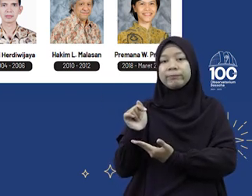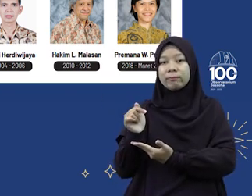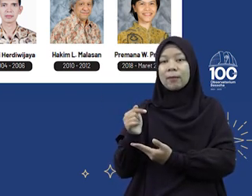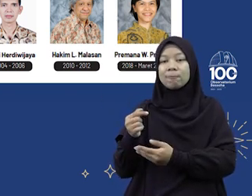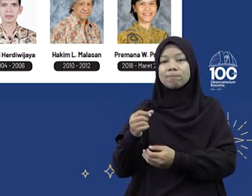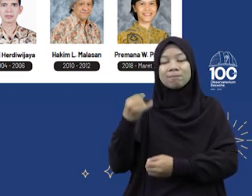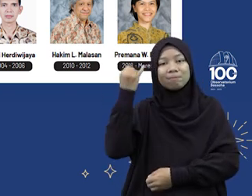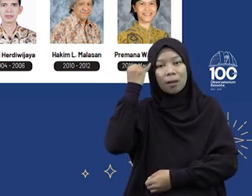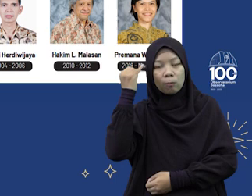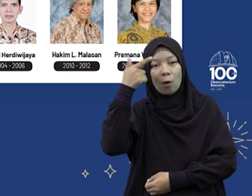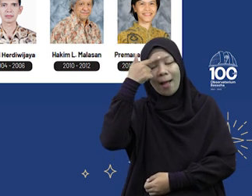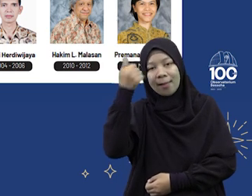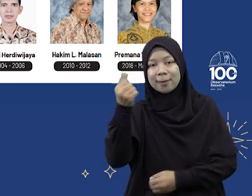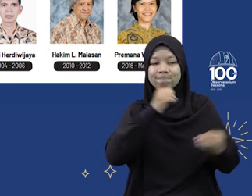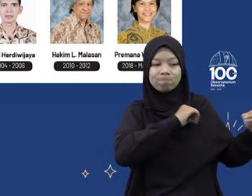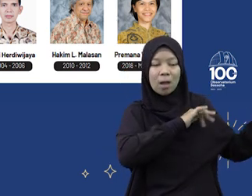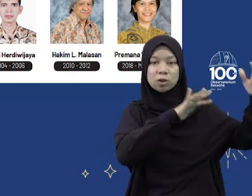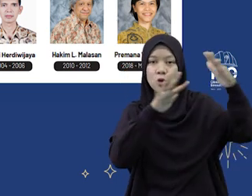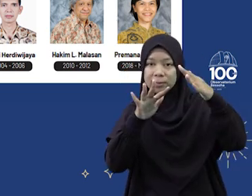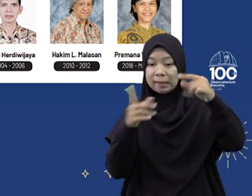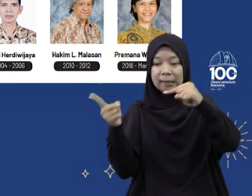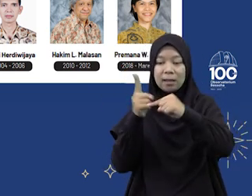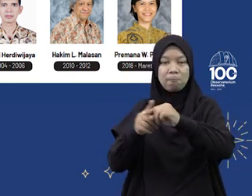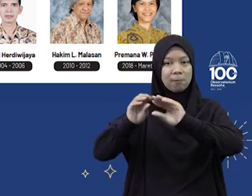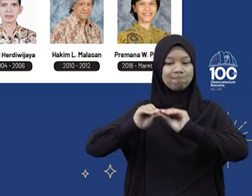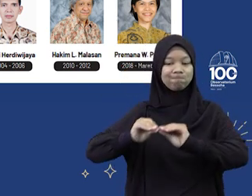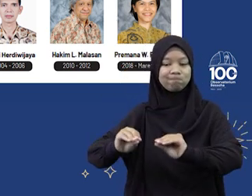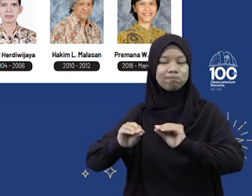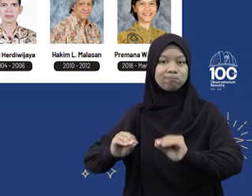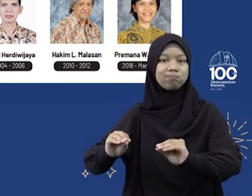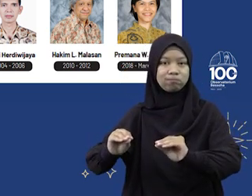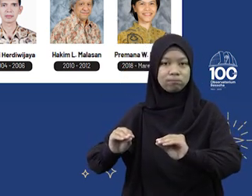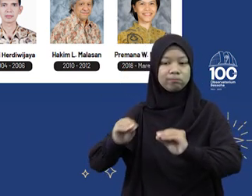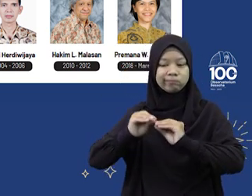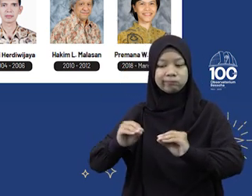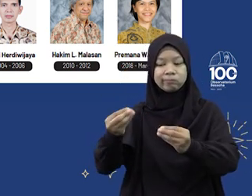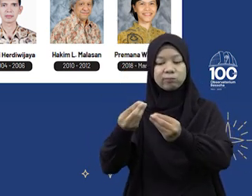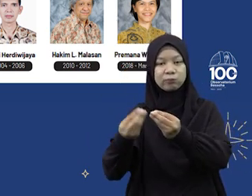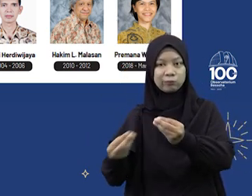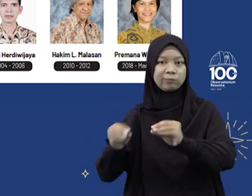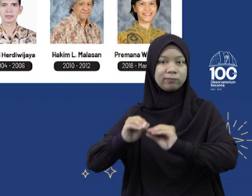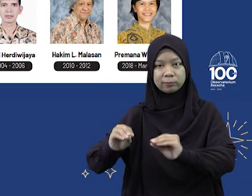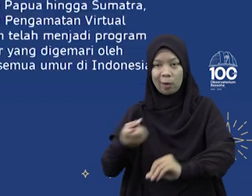astronomi sekaligus mendidik para astronom generasi berikutnya